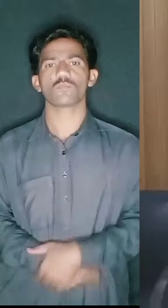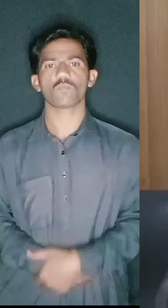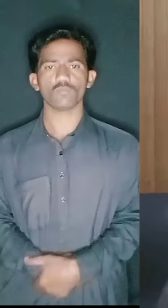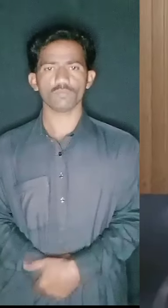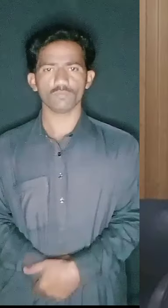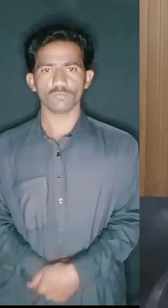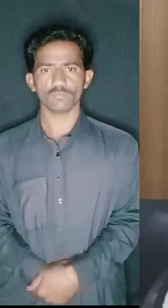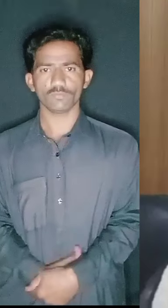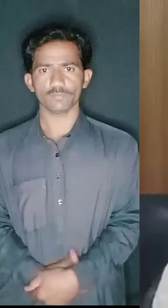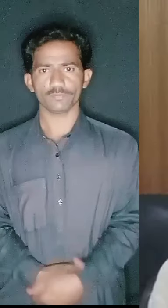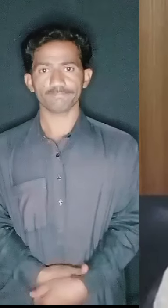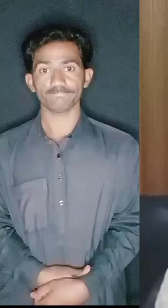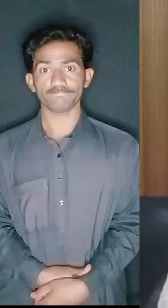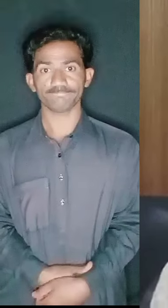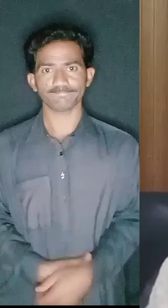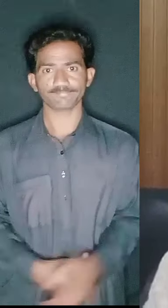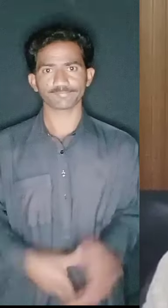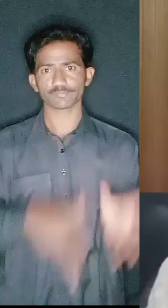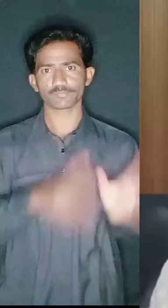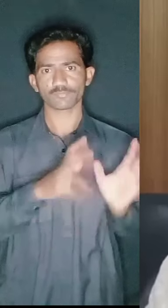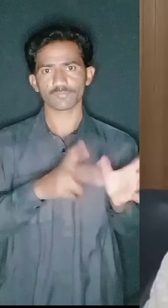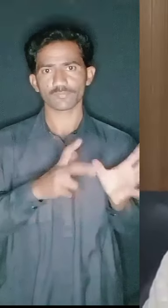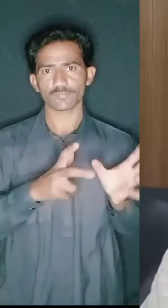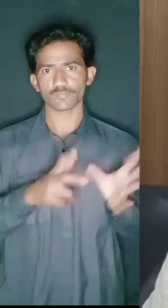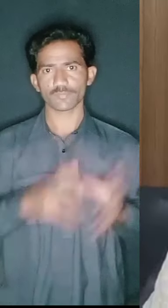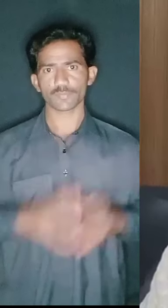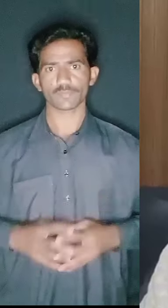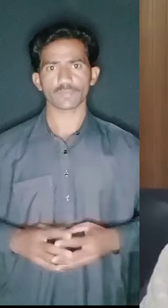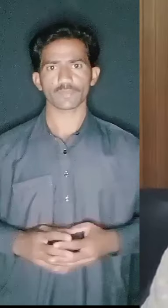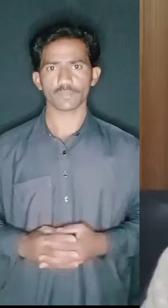कैसे मुलाकात हुई आप लोगों की और कैसे दोस्ती हुई?